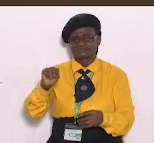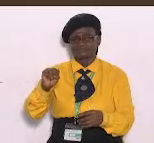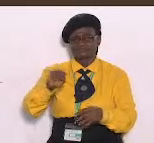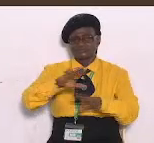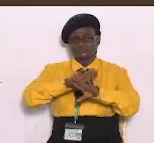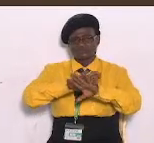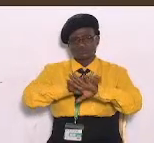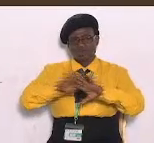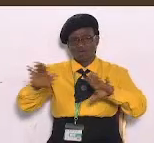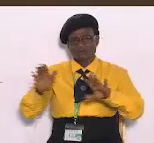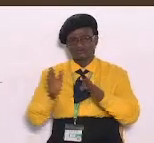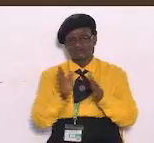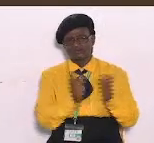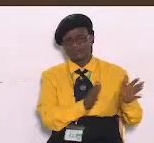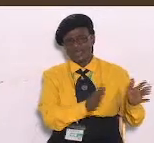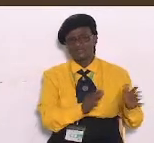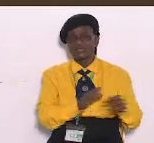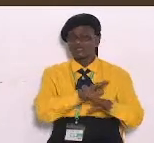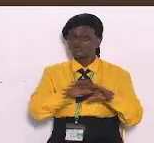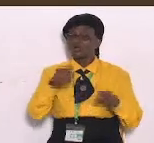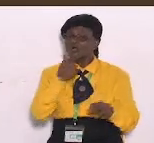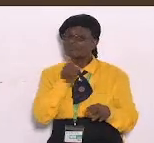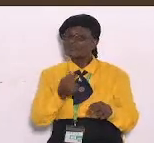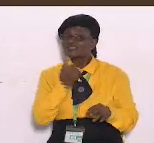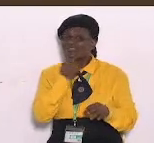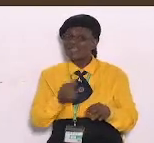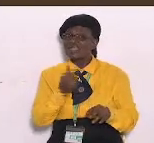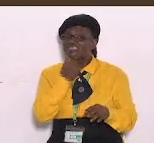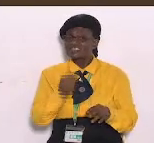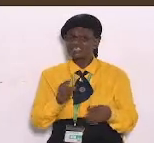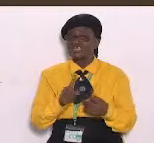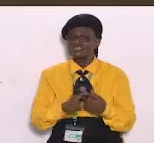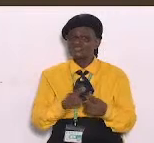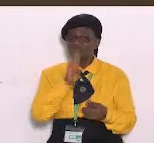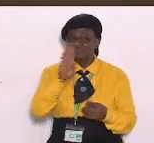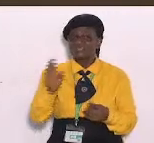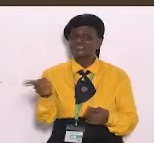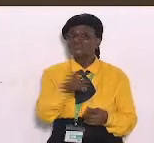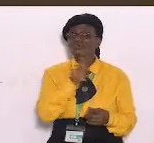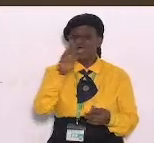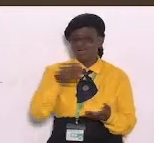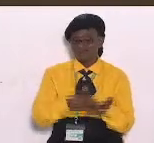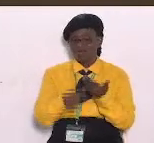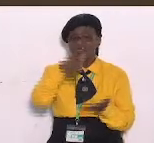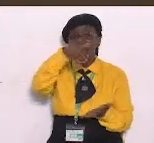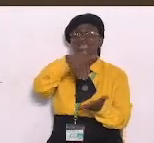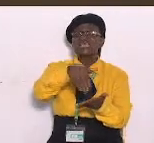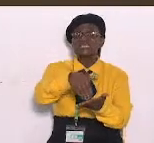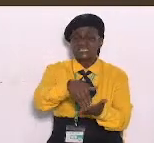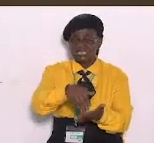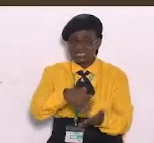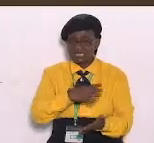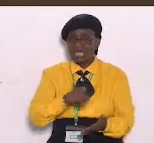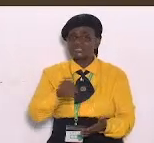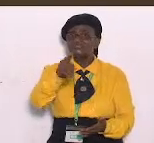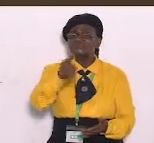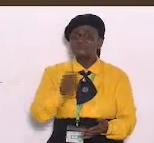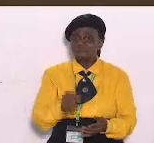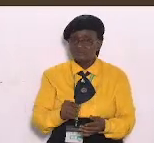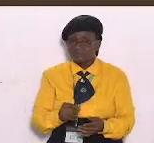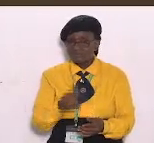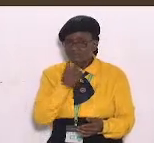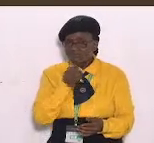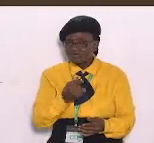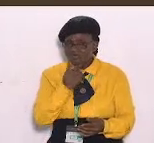quitte les ne prétends pas d'être un chrétien prétendant que vous êtes